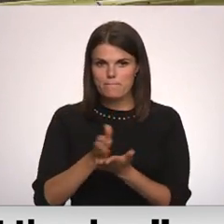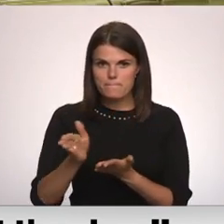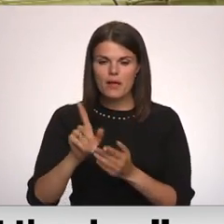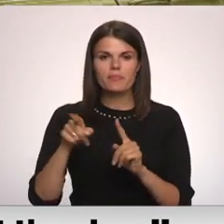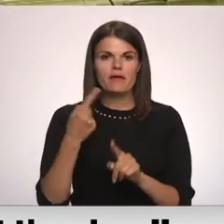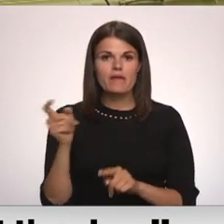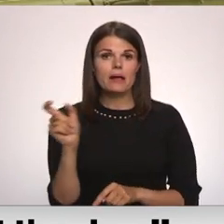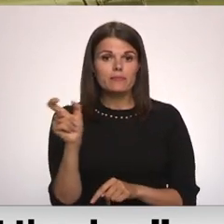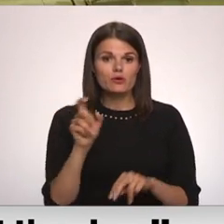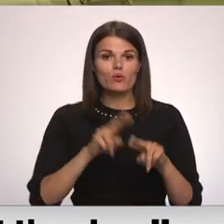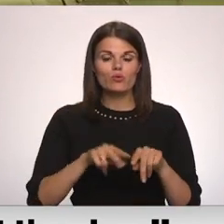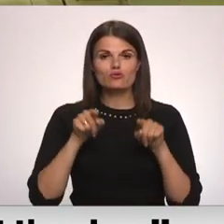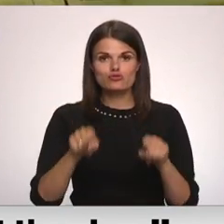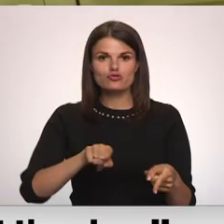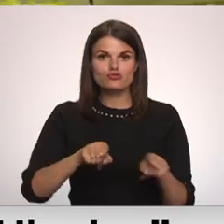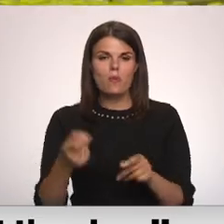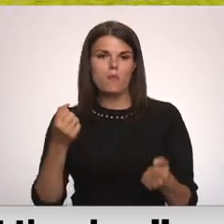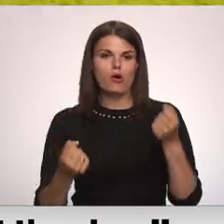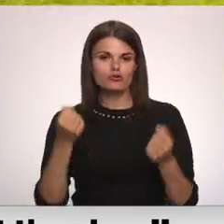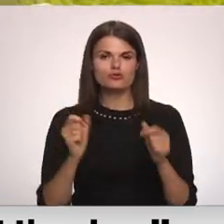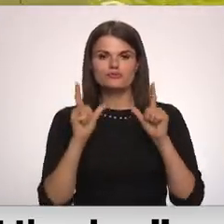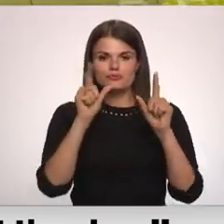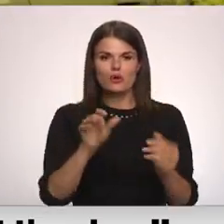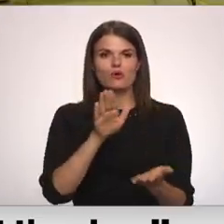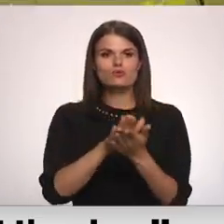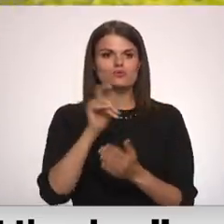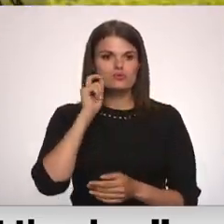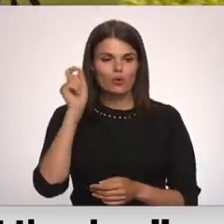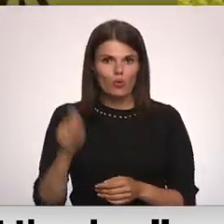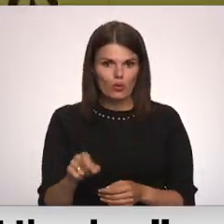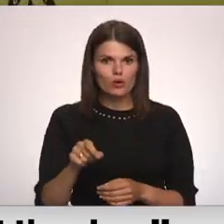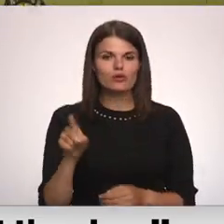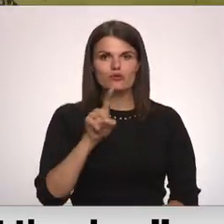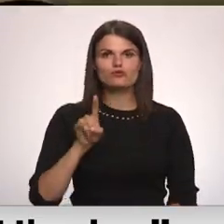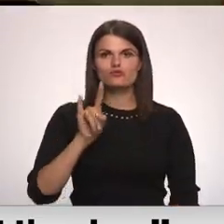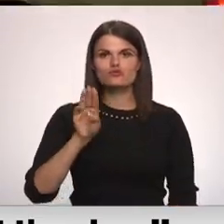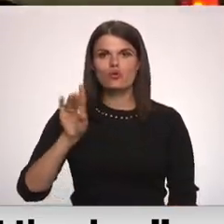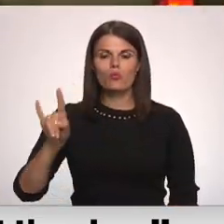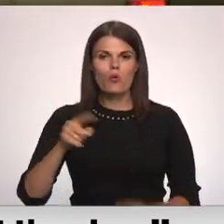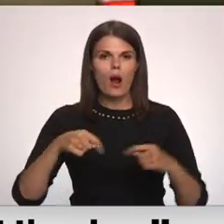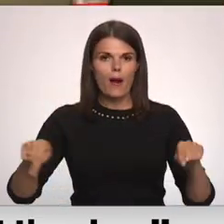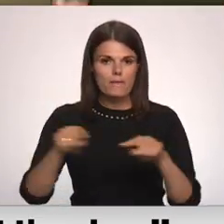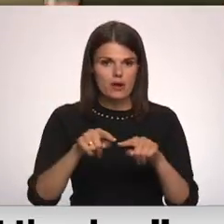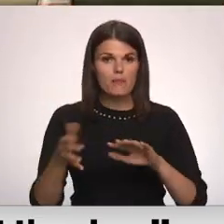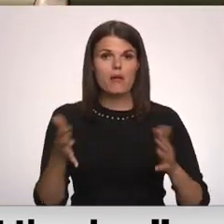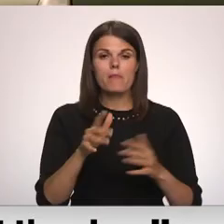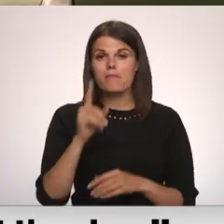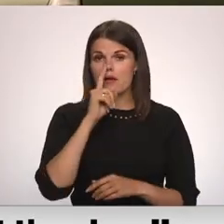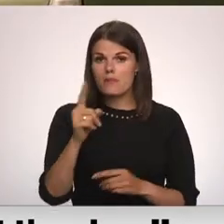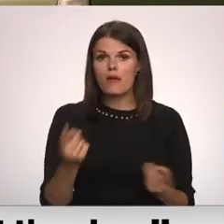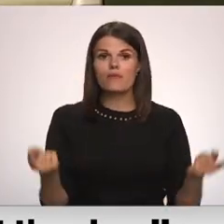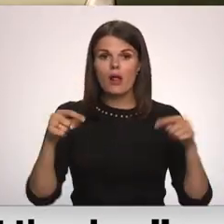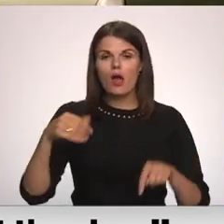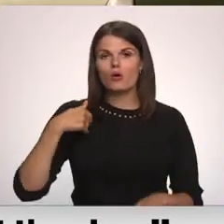Vēl brīdis un šis apvidus auto jau dosies ceļā uz Ukrainu, konkrēti Sumu apgabalu. Aptuveni nedēļas laikā